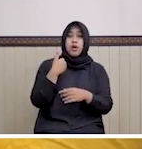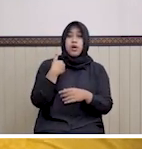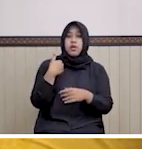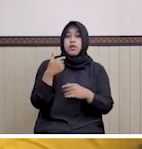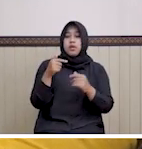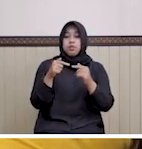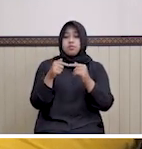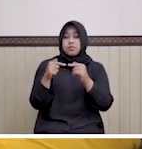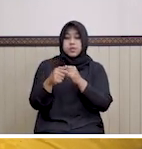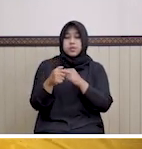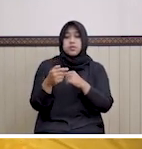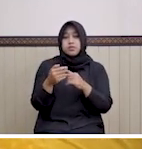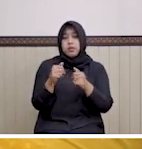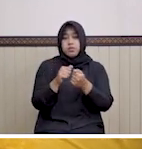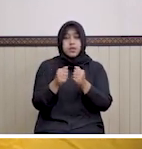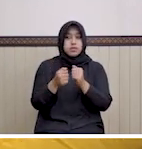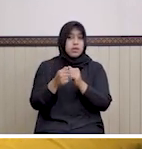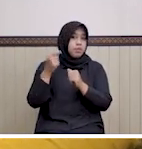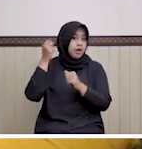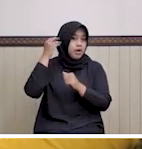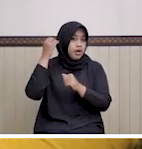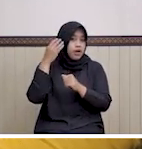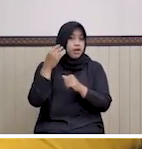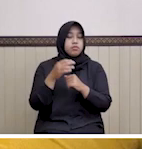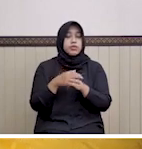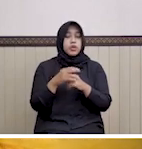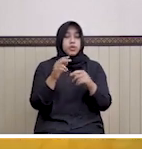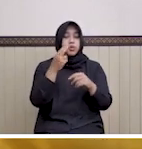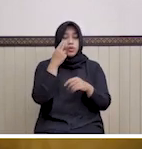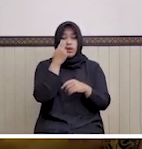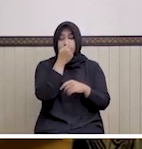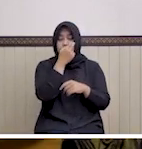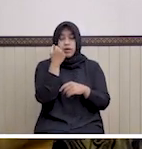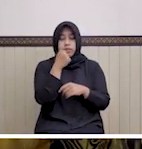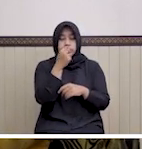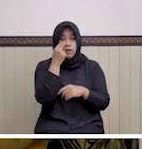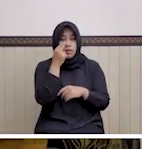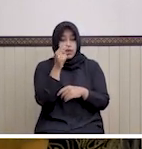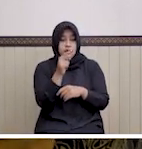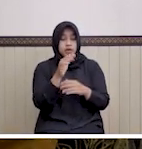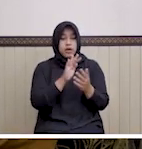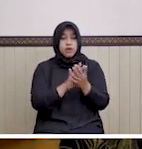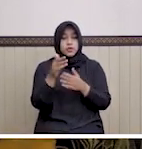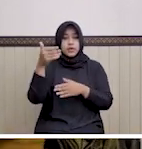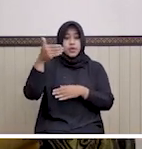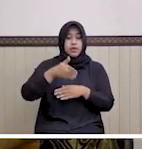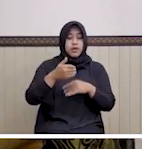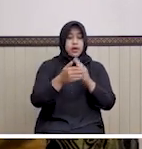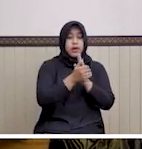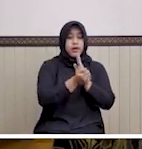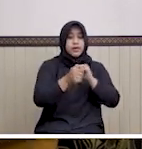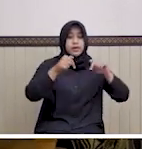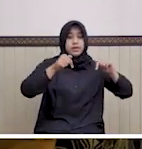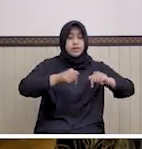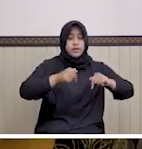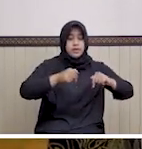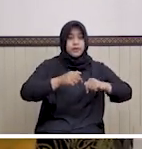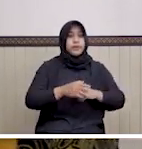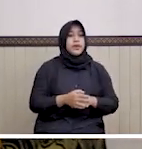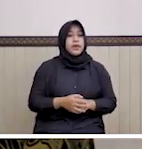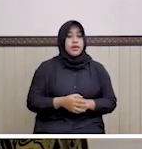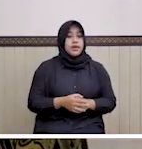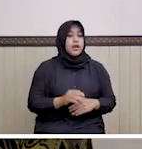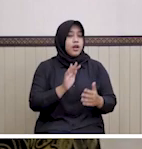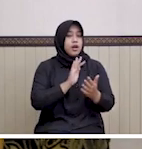dengan pendengarannya Bagaimana dengan tunanetra yang tidak melihat tapi ketika kita hadirkan ahli disini itu dia